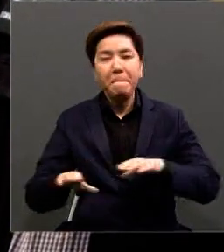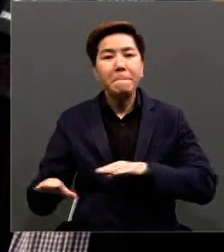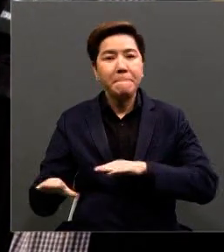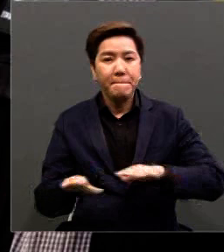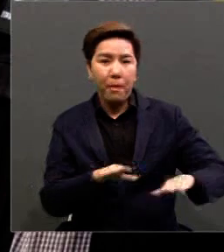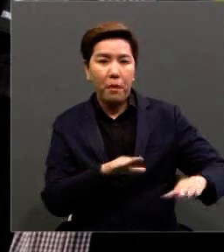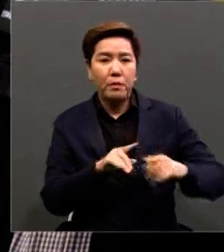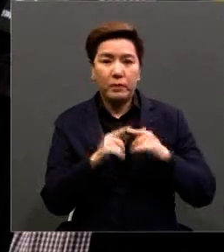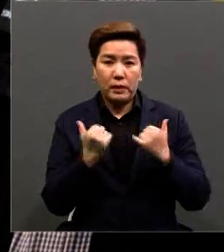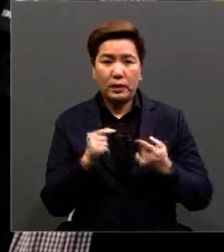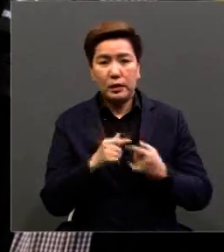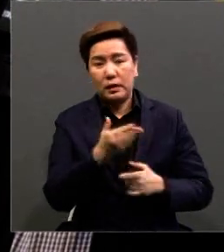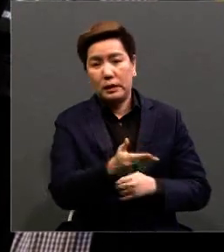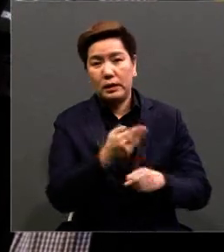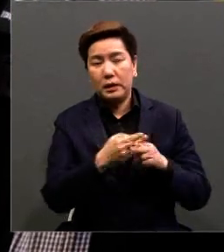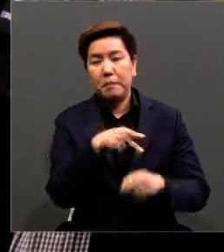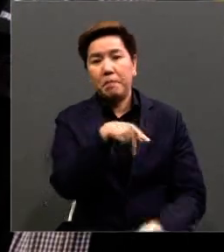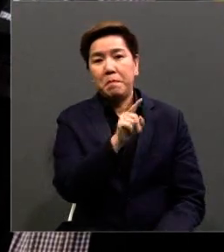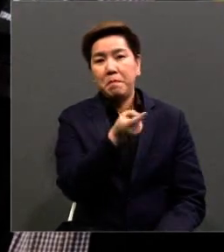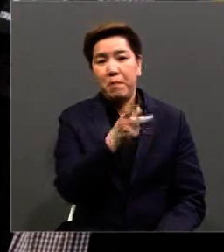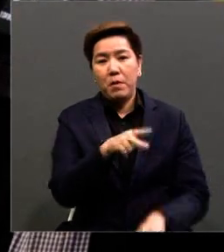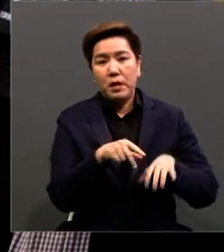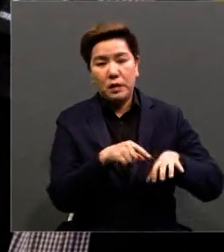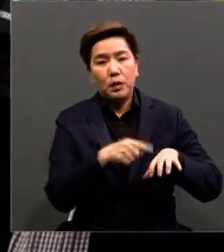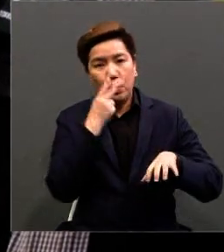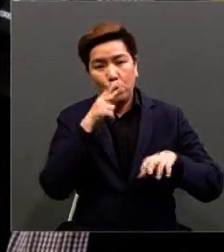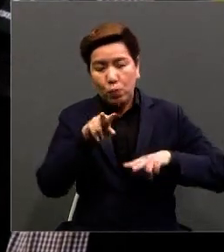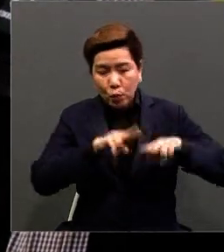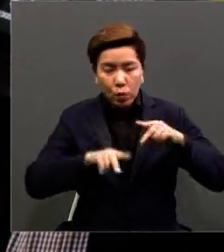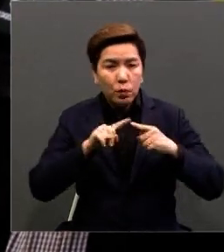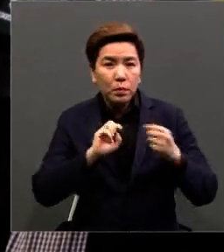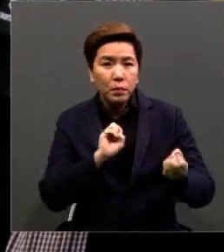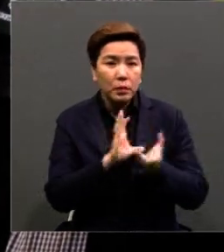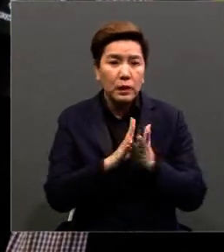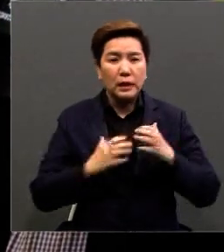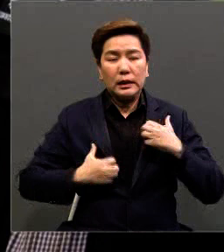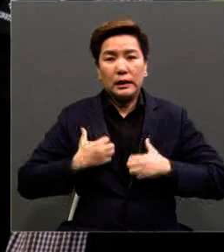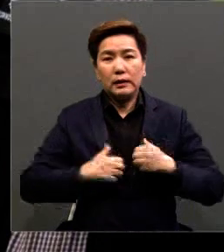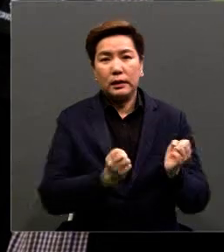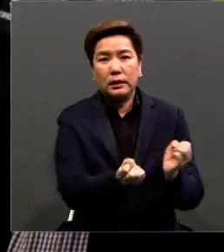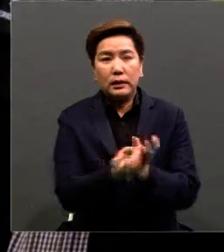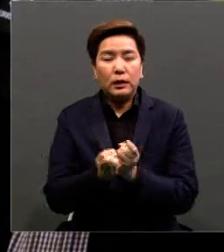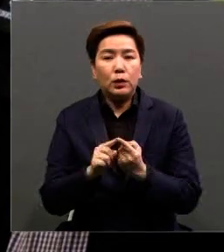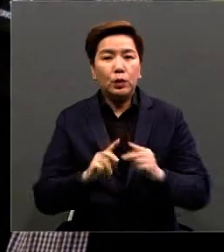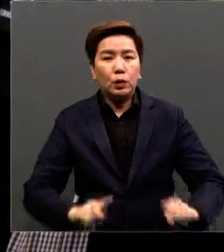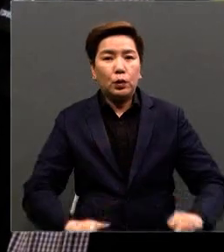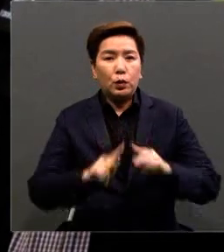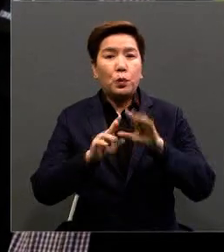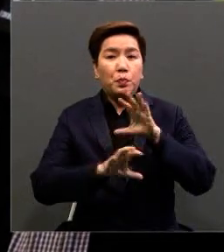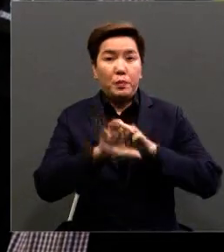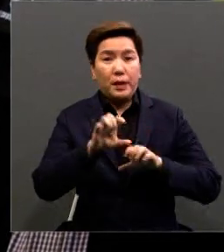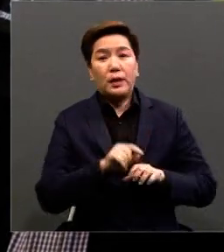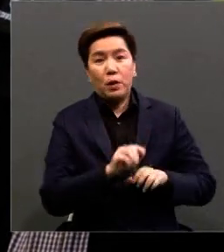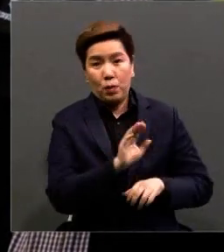ป็นของท่านเกรียงนะครับที่ดูแลทางด้านบรรเทาสาธารณภัยของกระทรวงมหาดไทยนะ